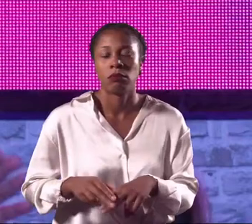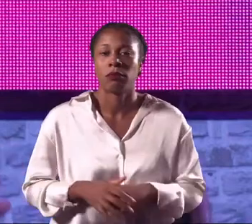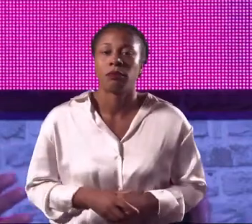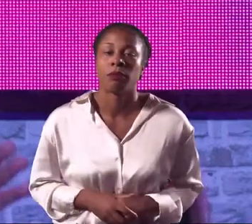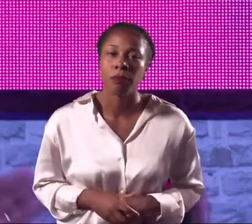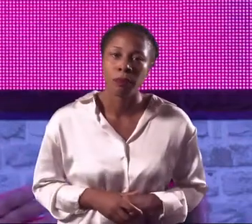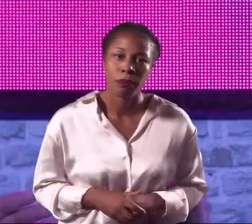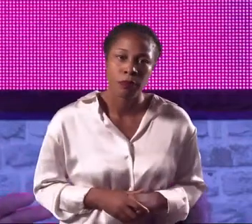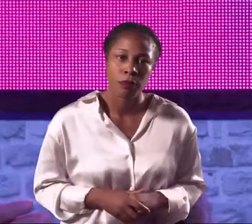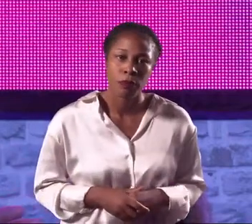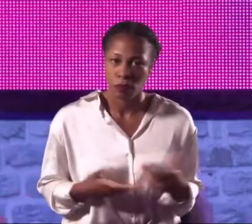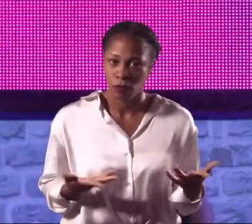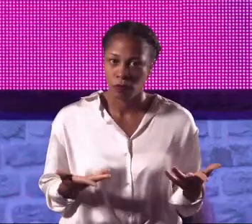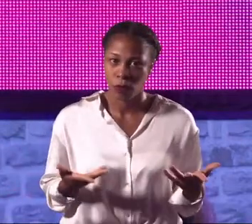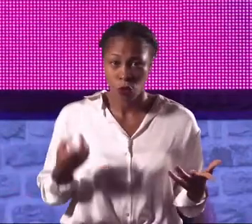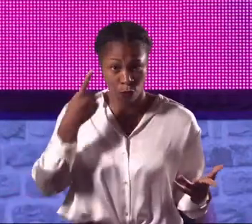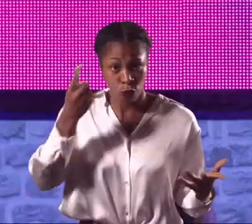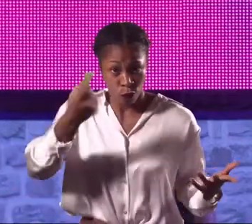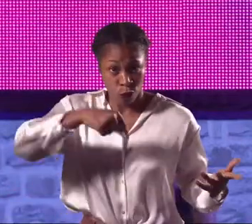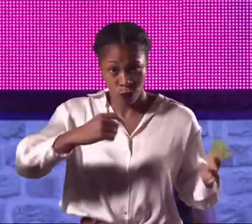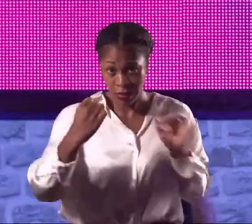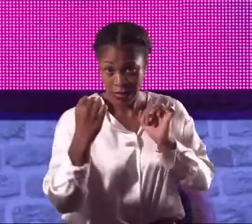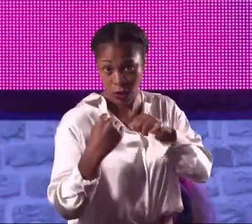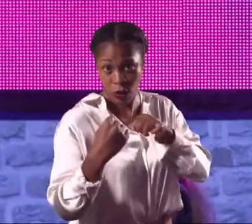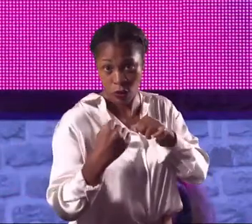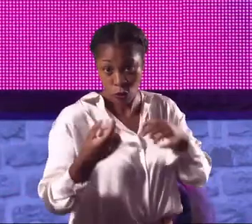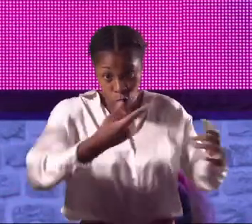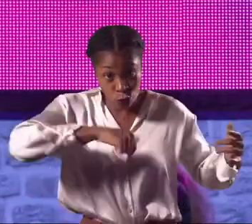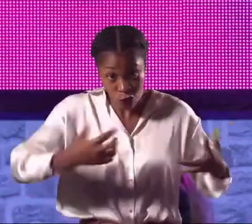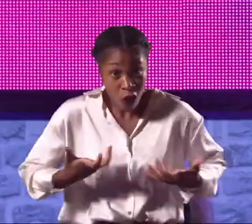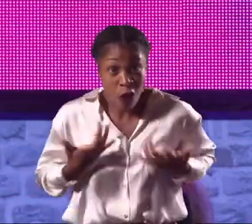je pense que vous serez d'accord avec moi si je vous dis que ce que